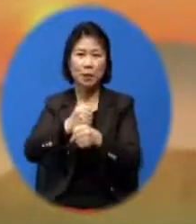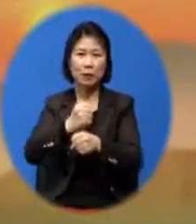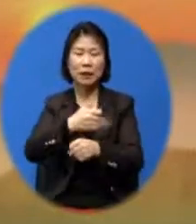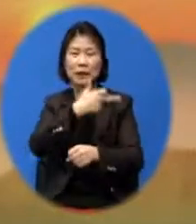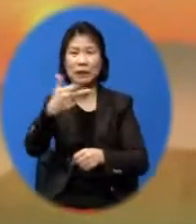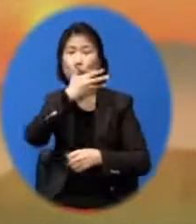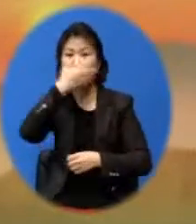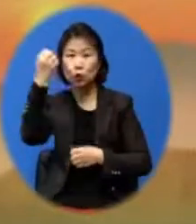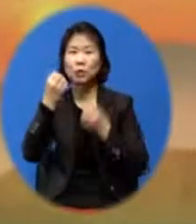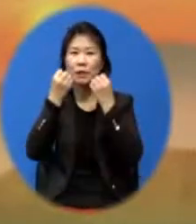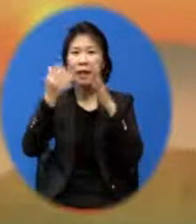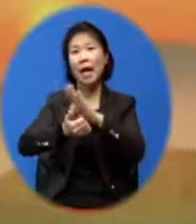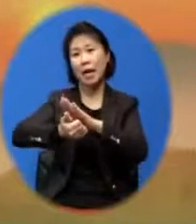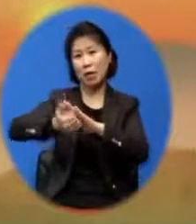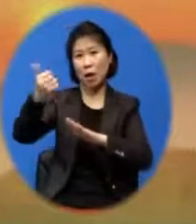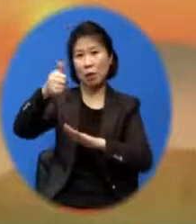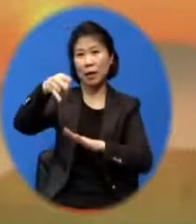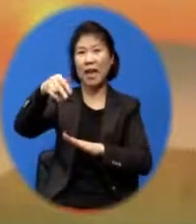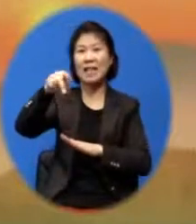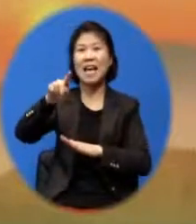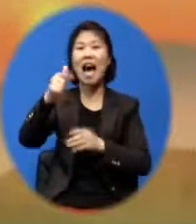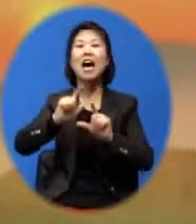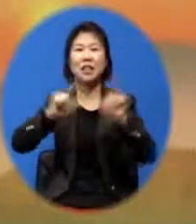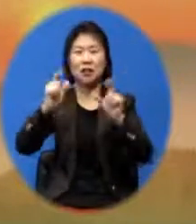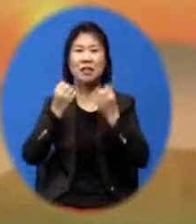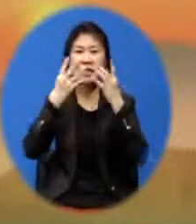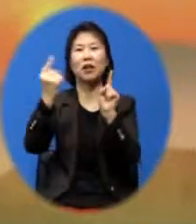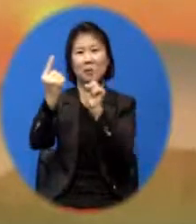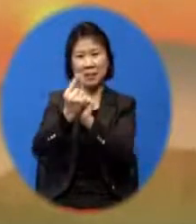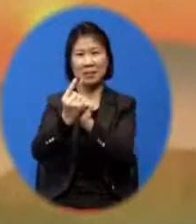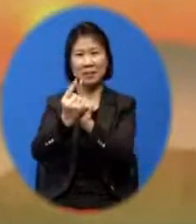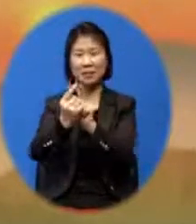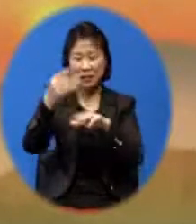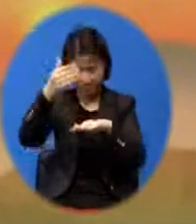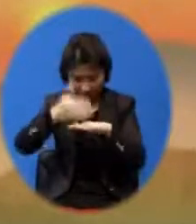꿈, 새 희망으로 개사년 새해를 맞이합시다. 감사합니다.